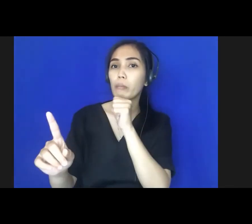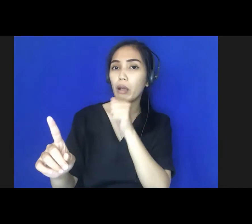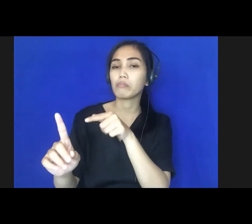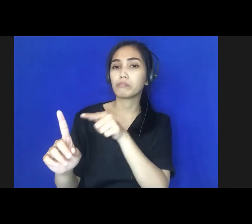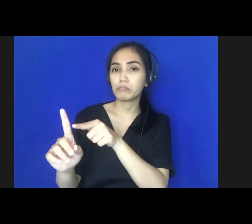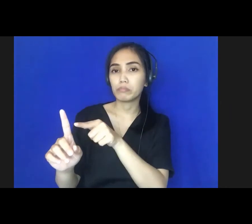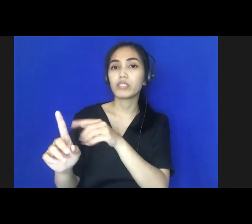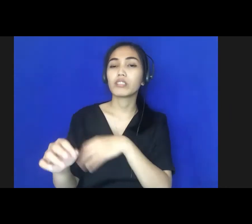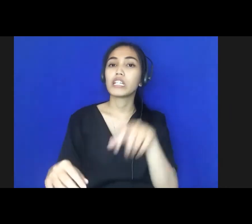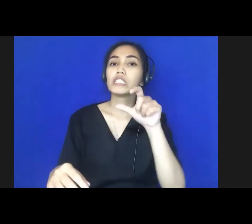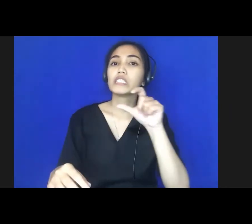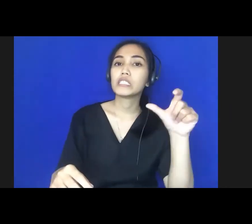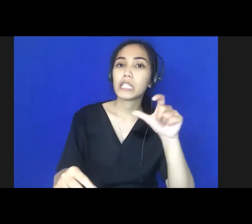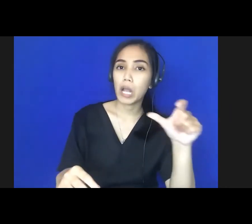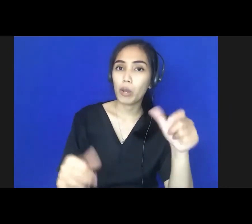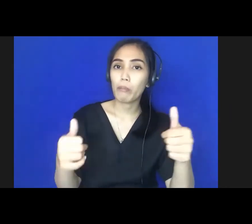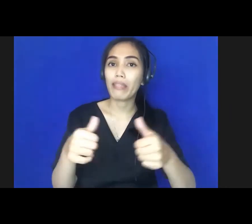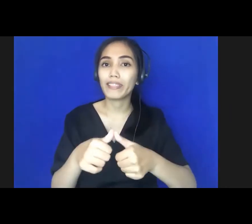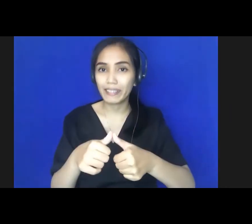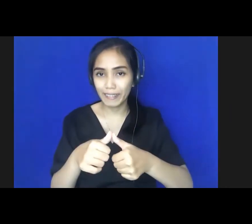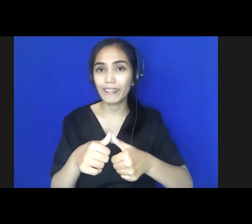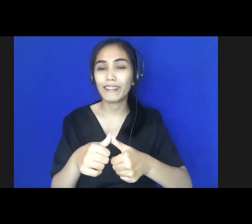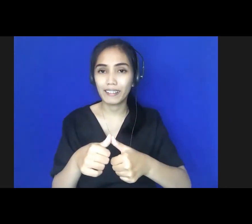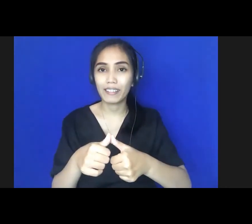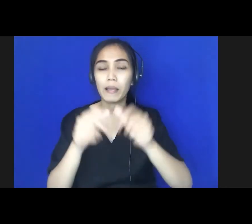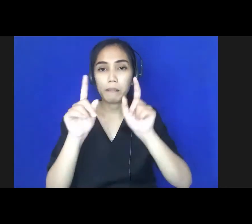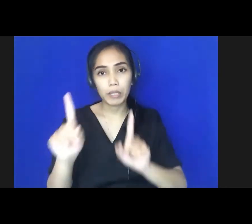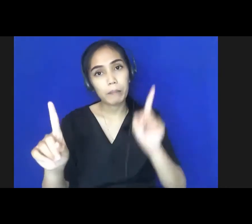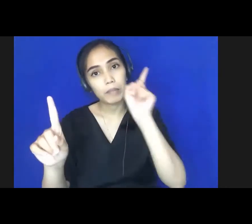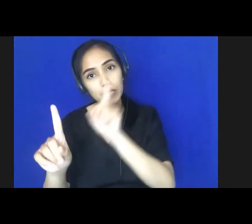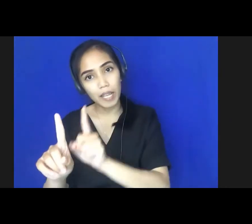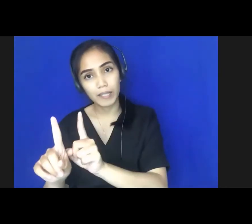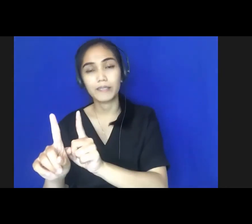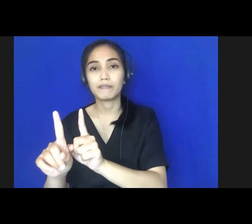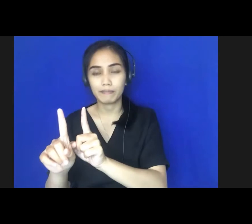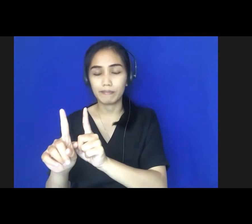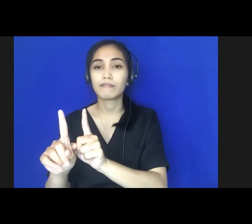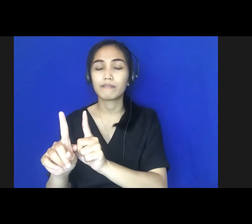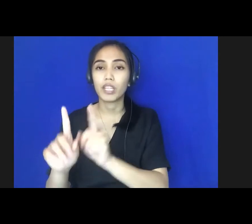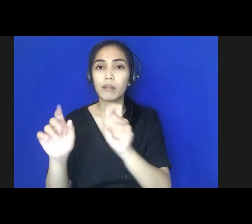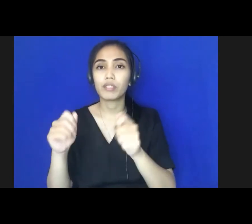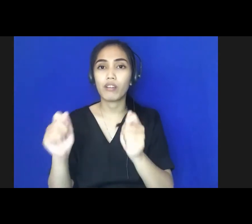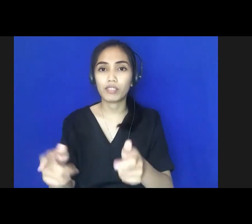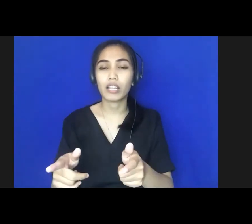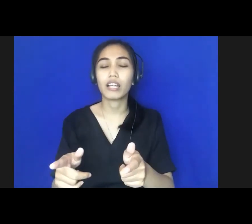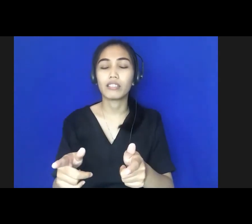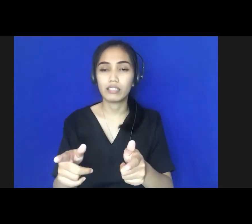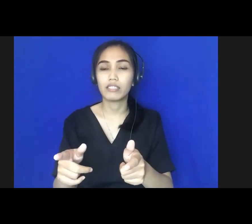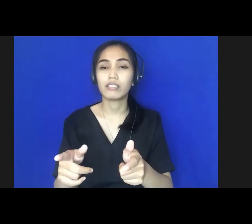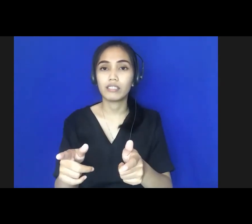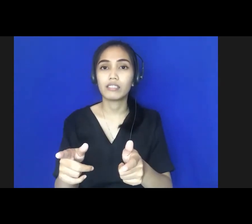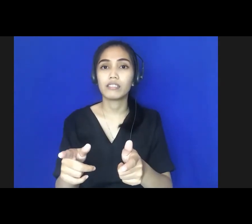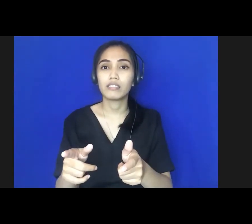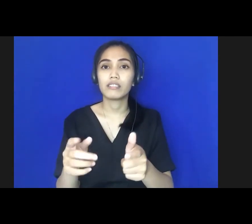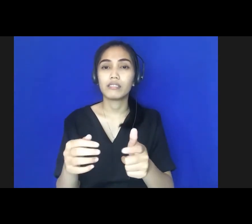mulai dari calon pengantin. Ya, kita akan melakukan pendampingan. Jadi nanti pendaftaran menikah itu harus 3 bulan